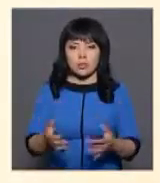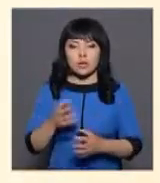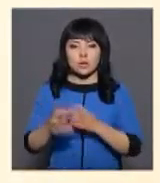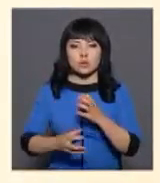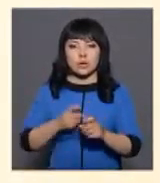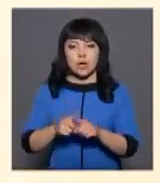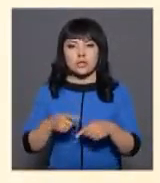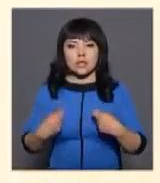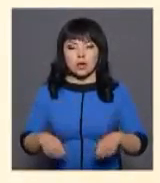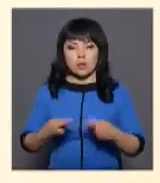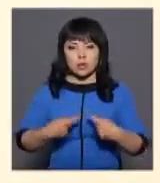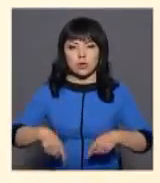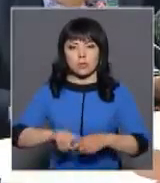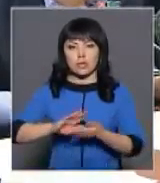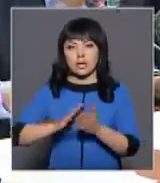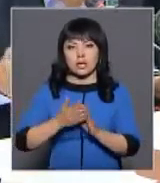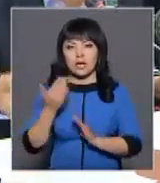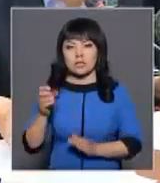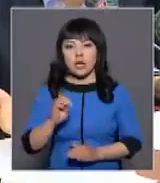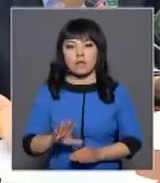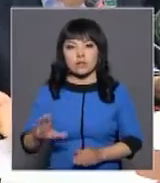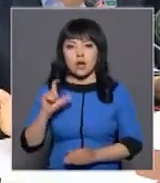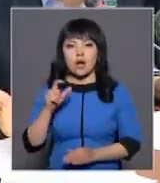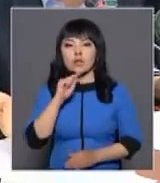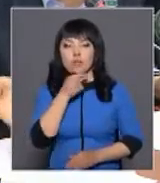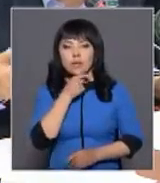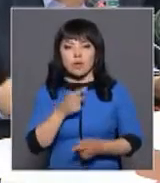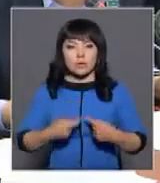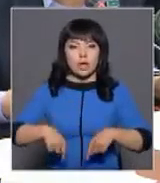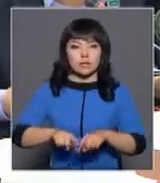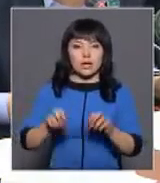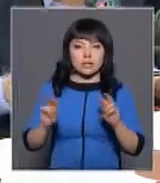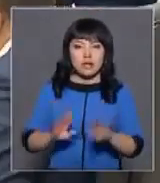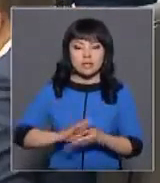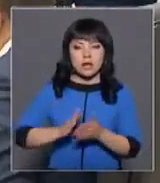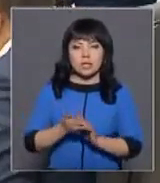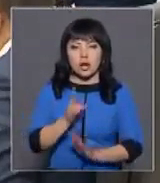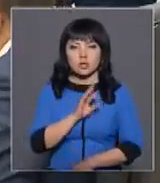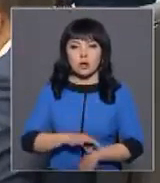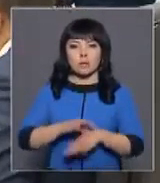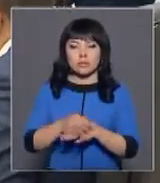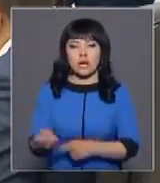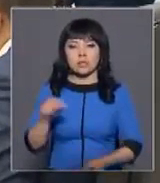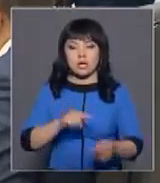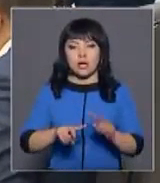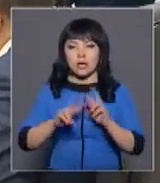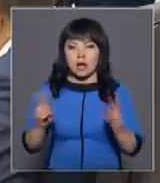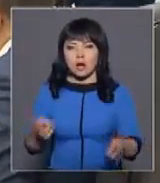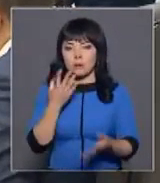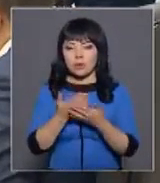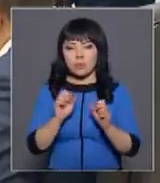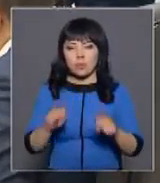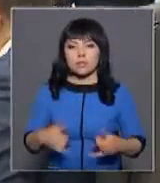сауда ұйымының келісімдеріне және Еуразиялық экономикалық одақ туралы шартпен сәйкес келтіруге мүмкіндік